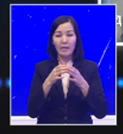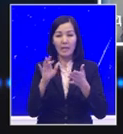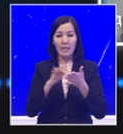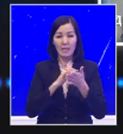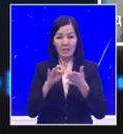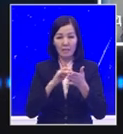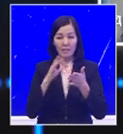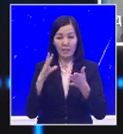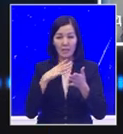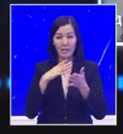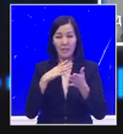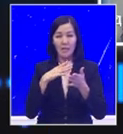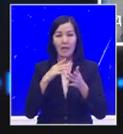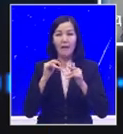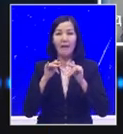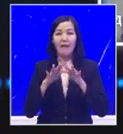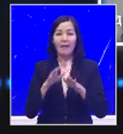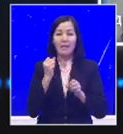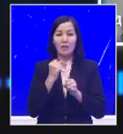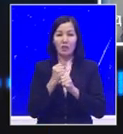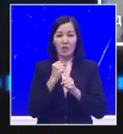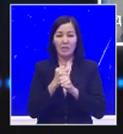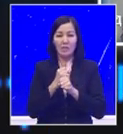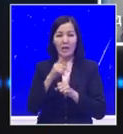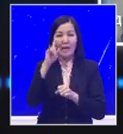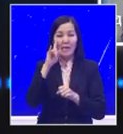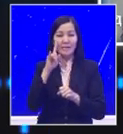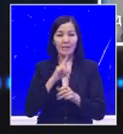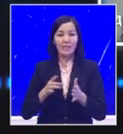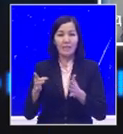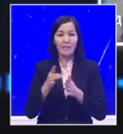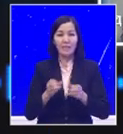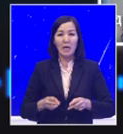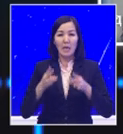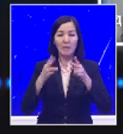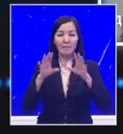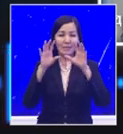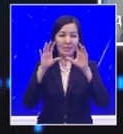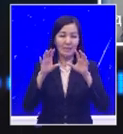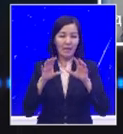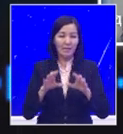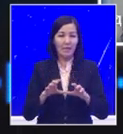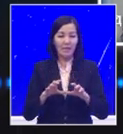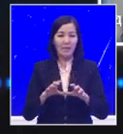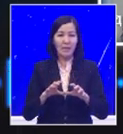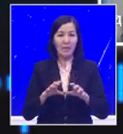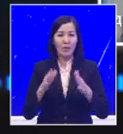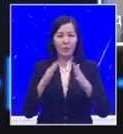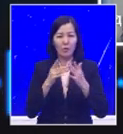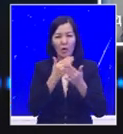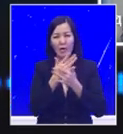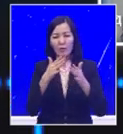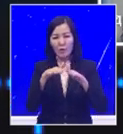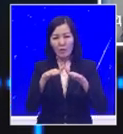есептелген. Бұндай әрекетті жасаған үшін Қазақстан Республикасының қылмыстық кодексі менен мүлкін тәркілеп